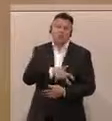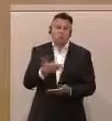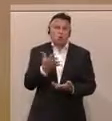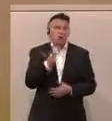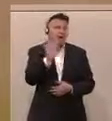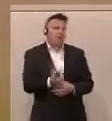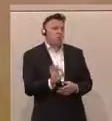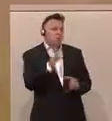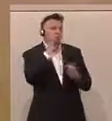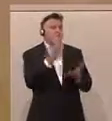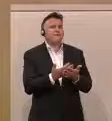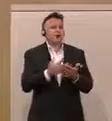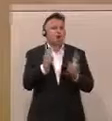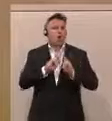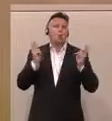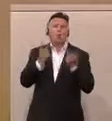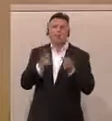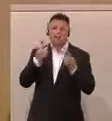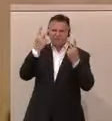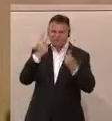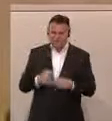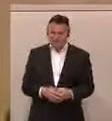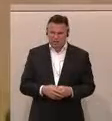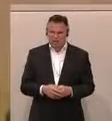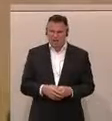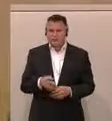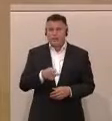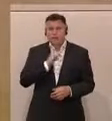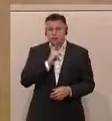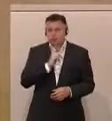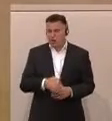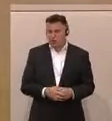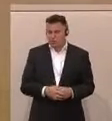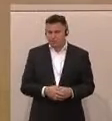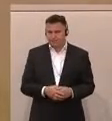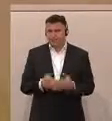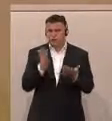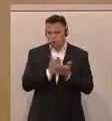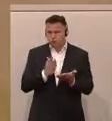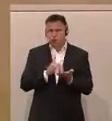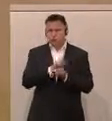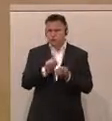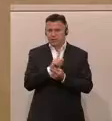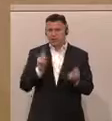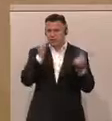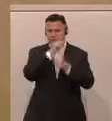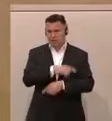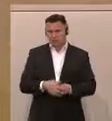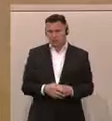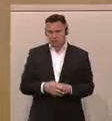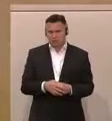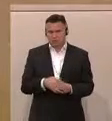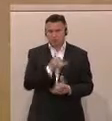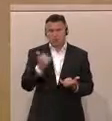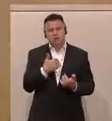FPÖ, ÖVP oder am besten alle gemeinsam, dann ist das zu wenig und dann haben wir die Zeit verpasst, ein Wahlzuckerl